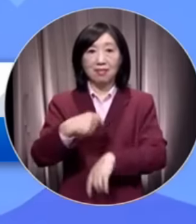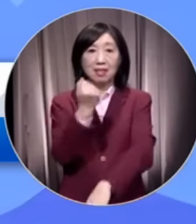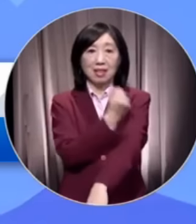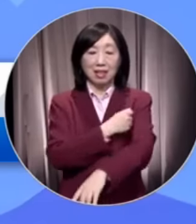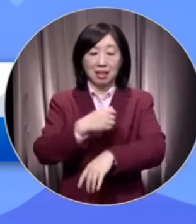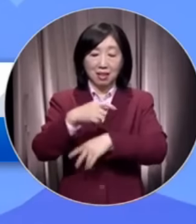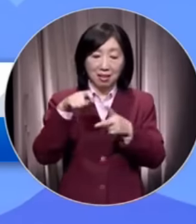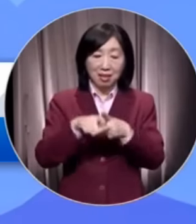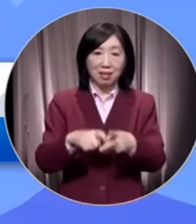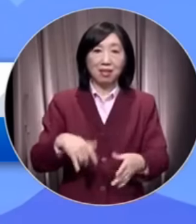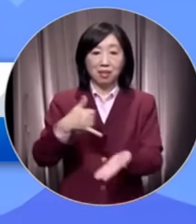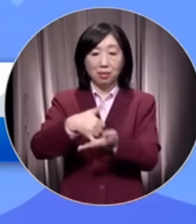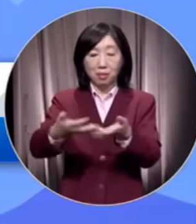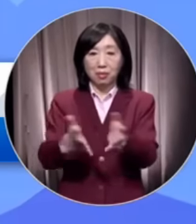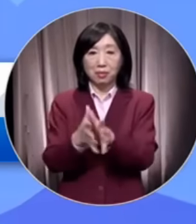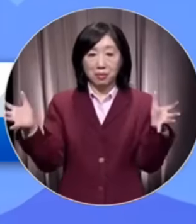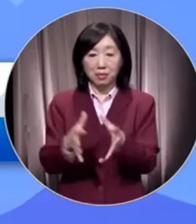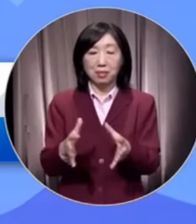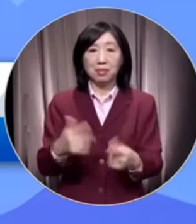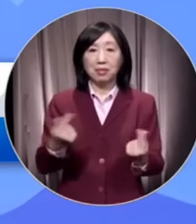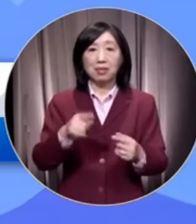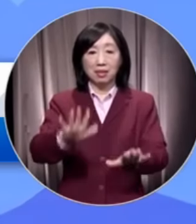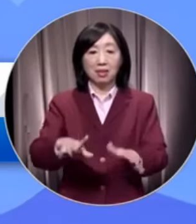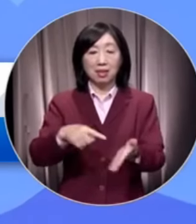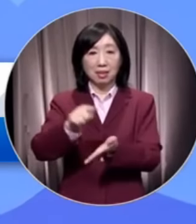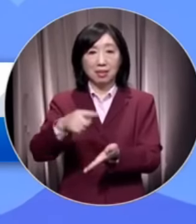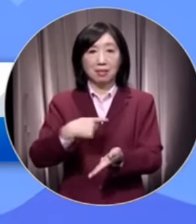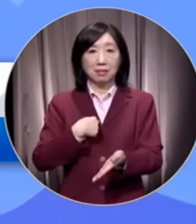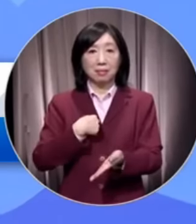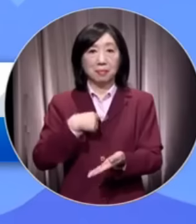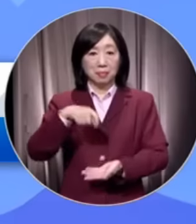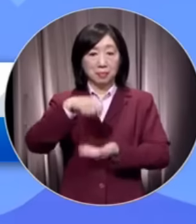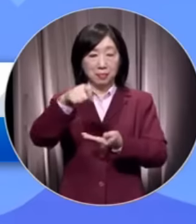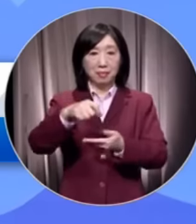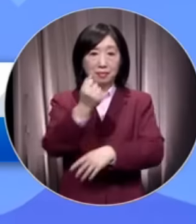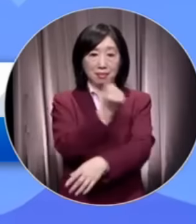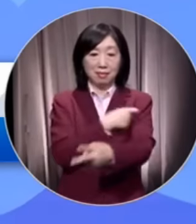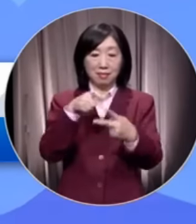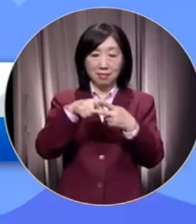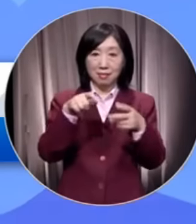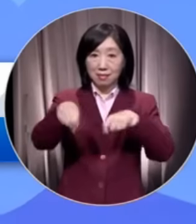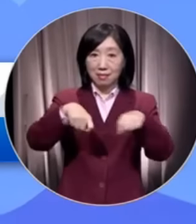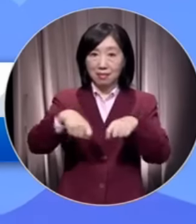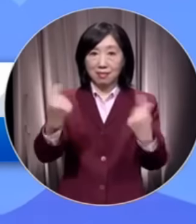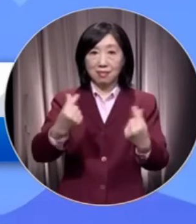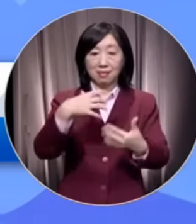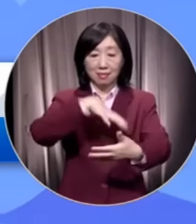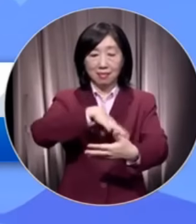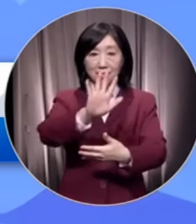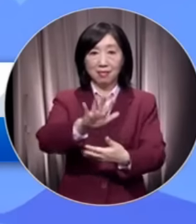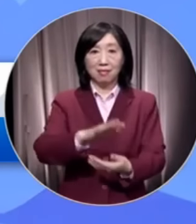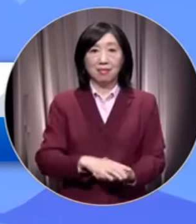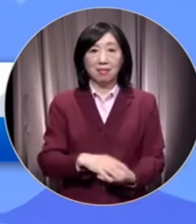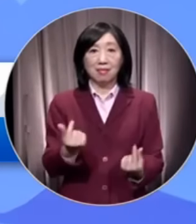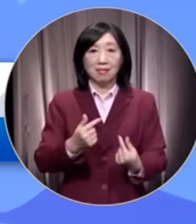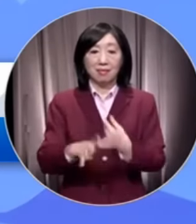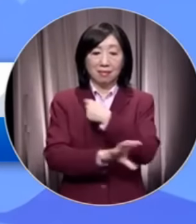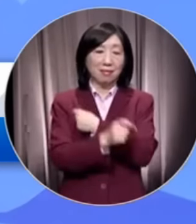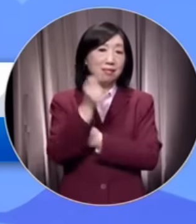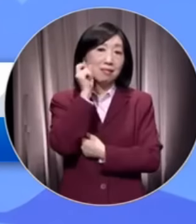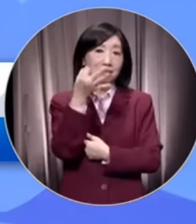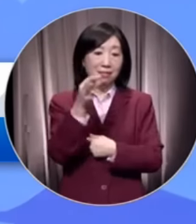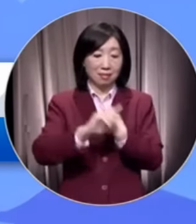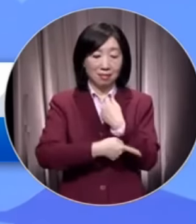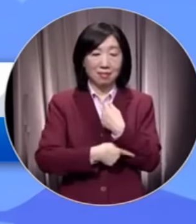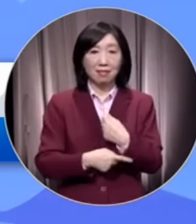一起，我们对于劳工在这次我们负责的提出了一个完整的劳工的计划，包括我们刚才讲的基本工资